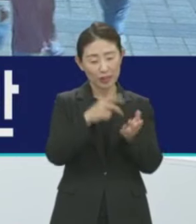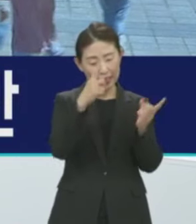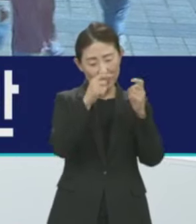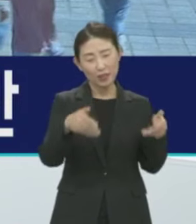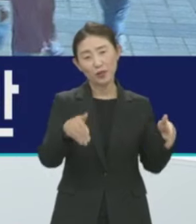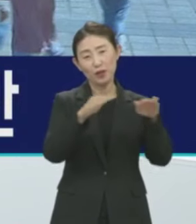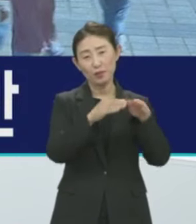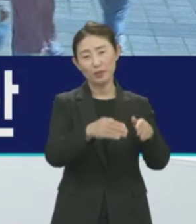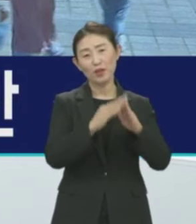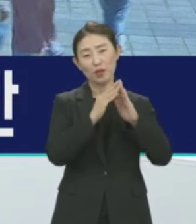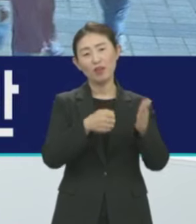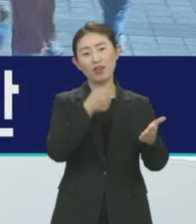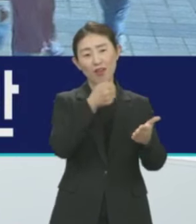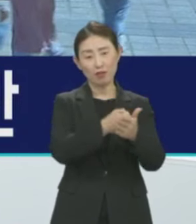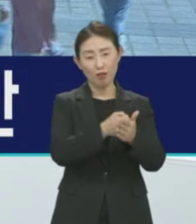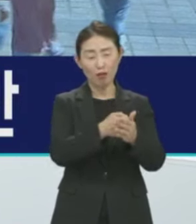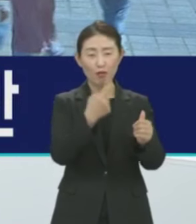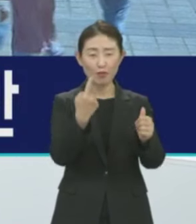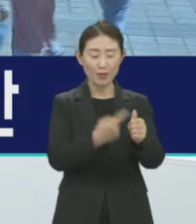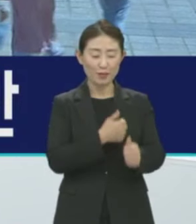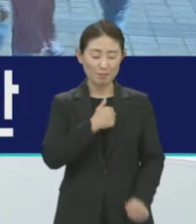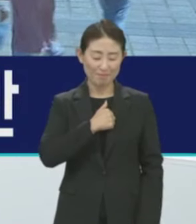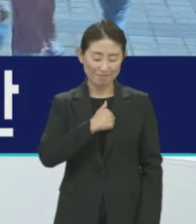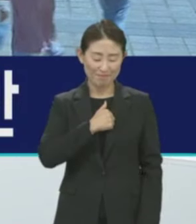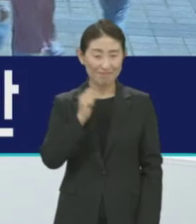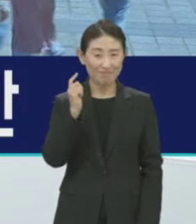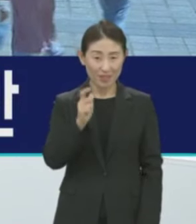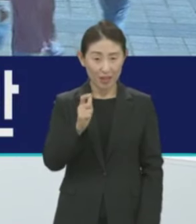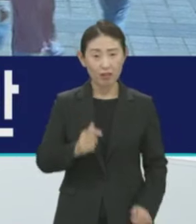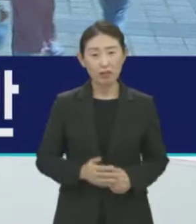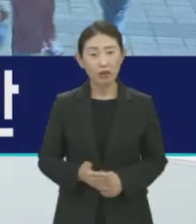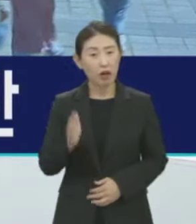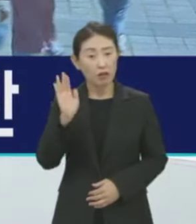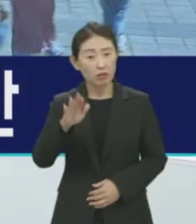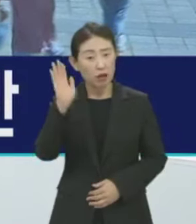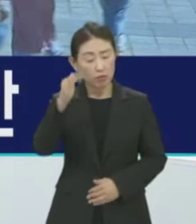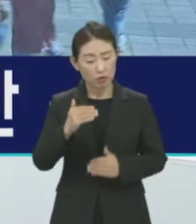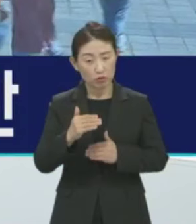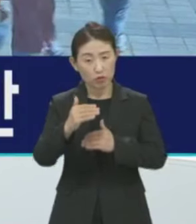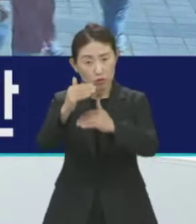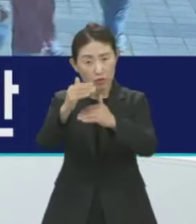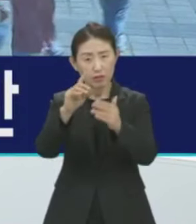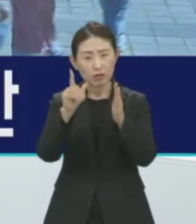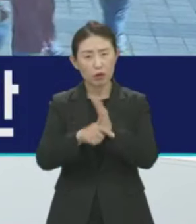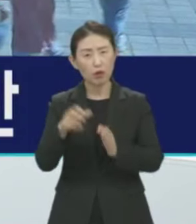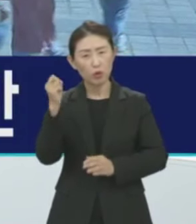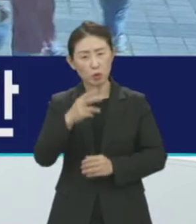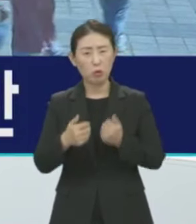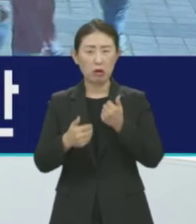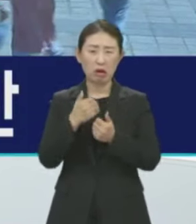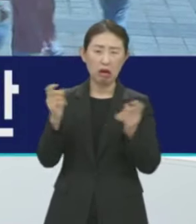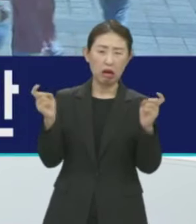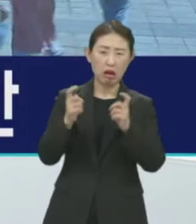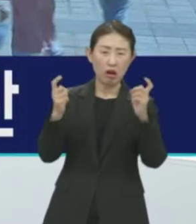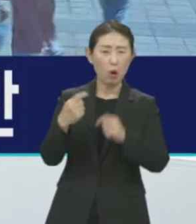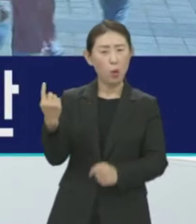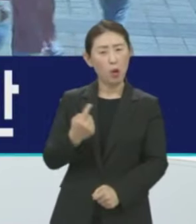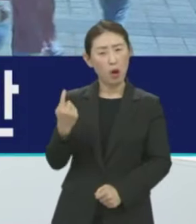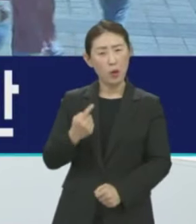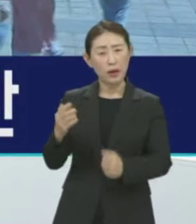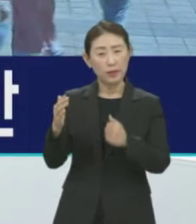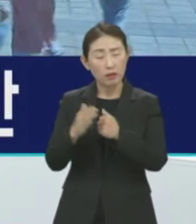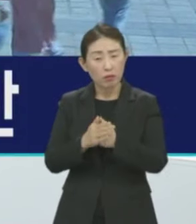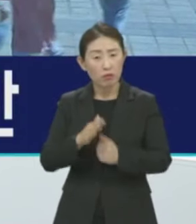독립기념관의 위상과 상징성을 지킬 수 있게 되었습니다. 하지만 향후 추진 과정에서 다시 갈등이 불거질 가능성도